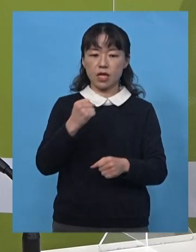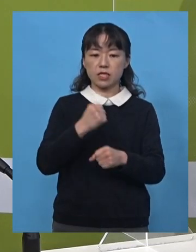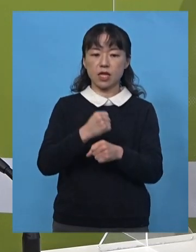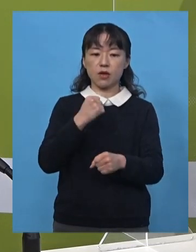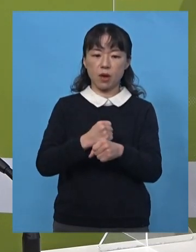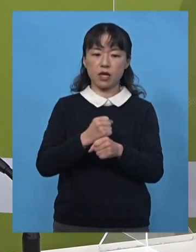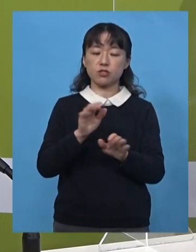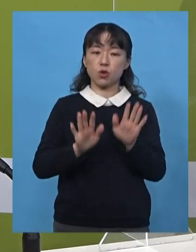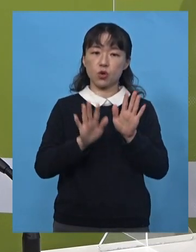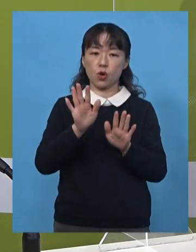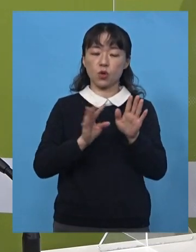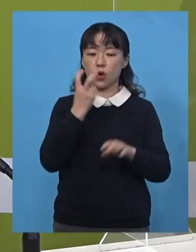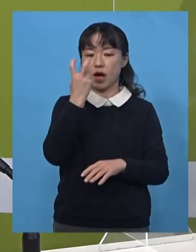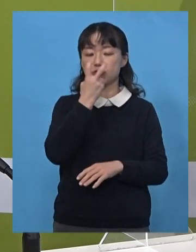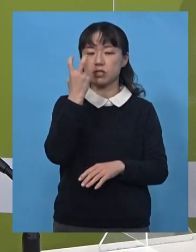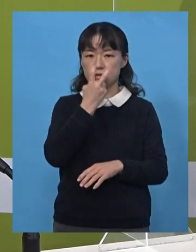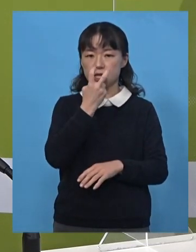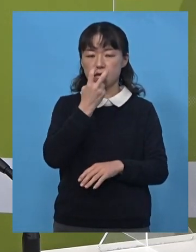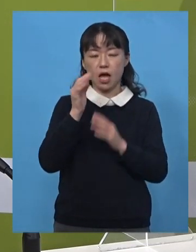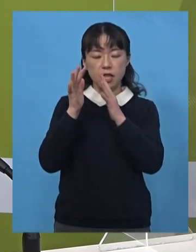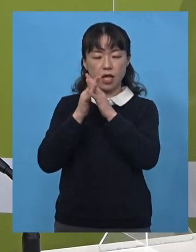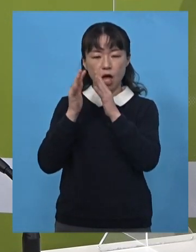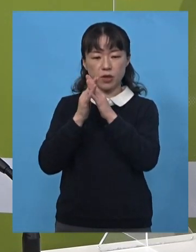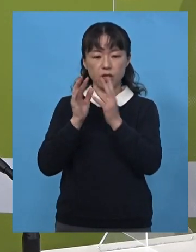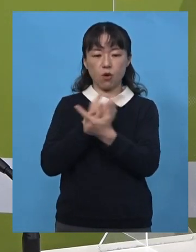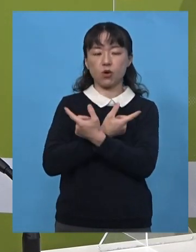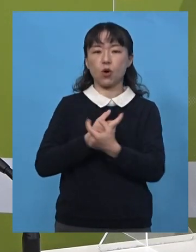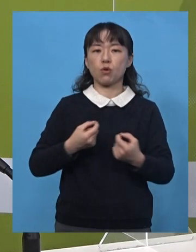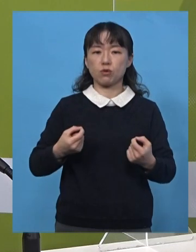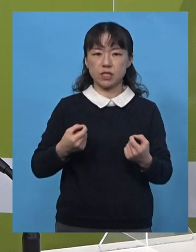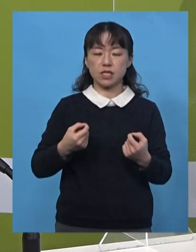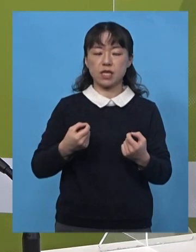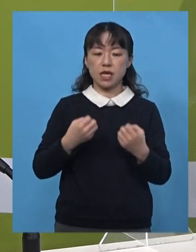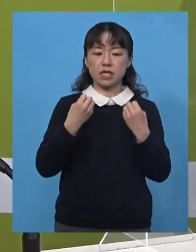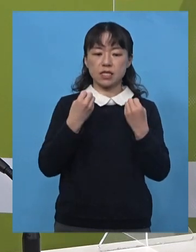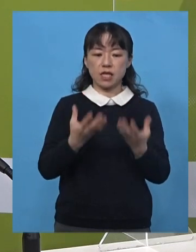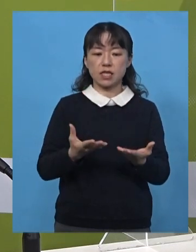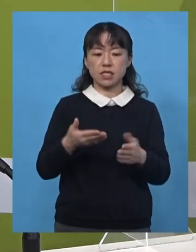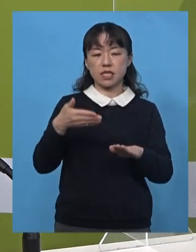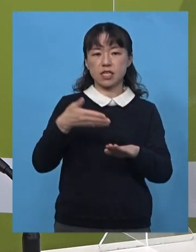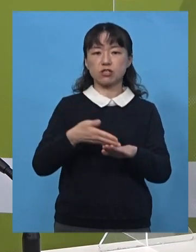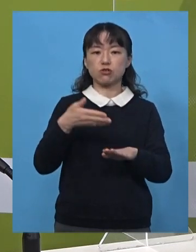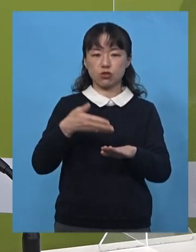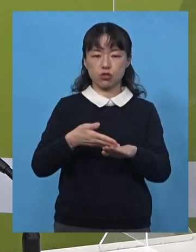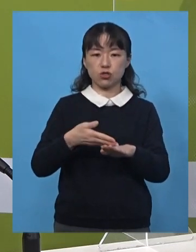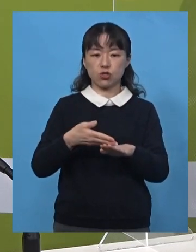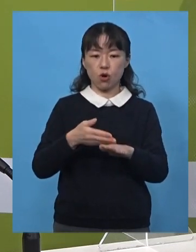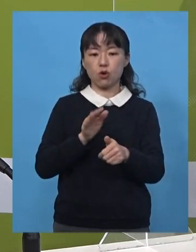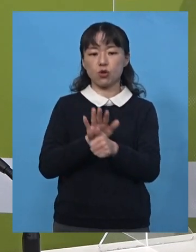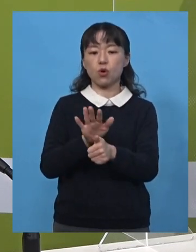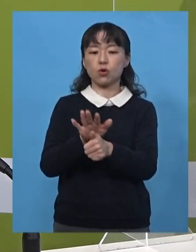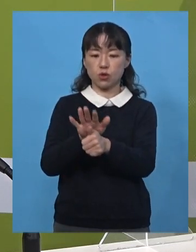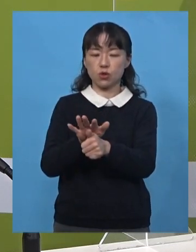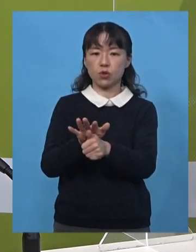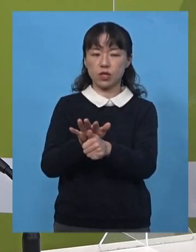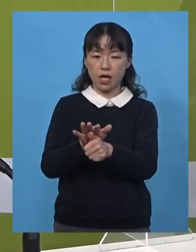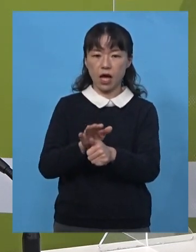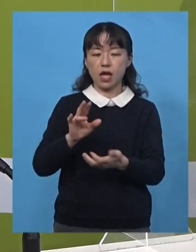栽培状況の確認や悩みを共有し、最新技術の導入や減